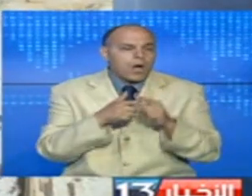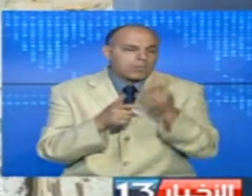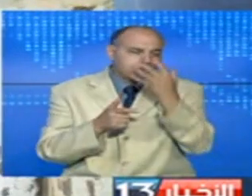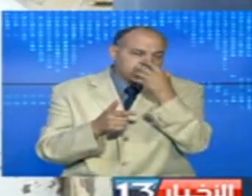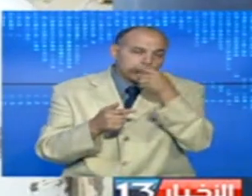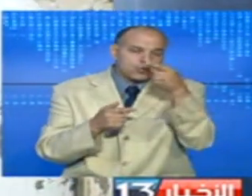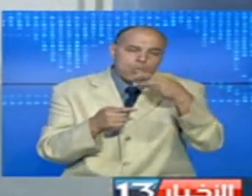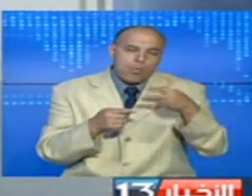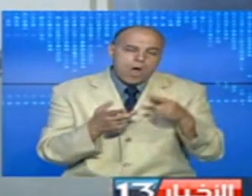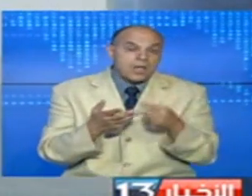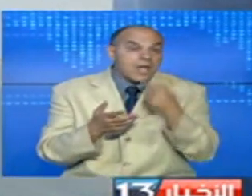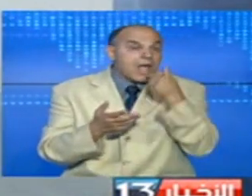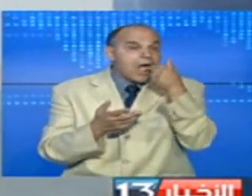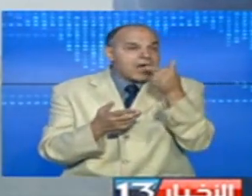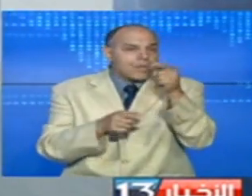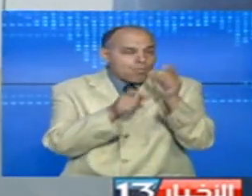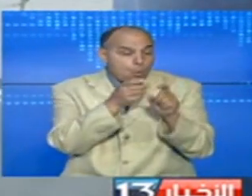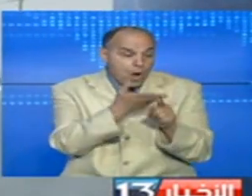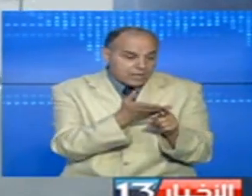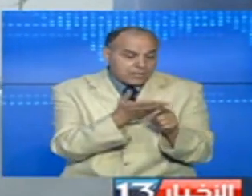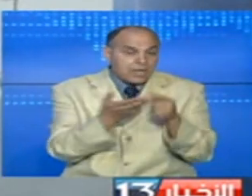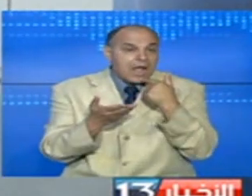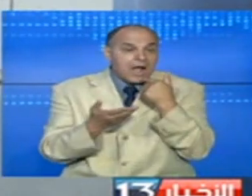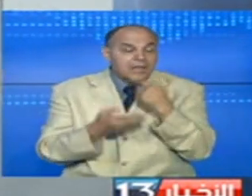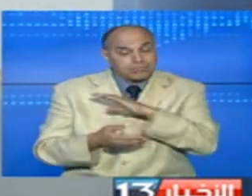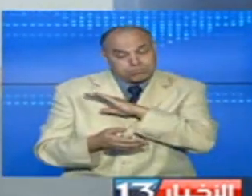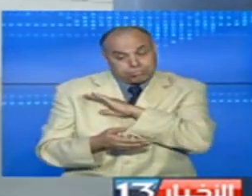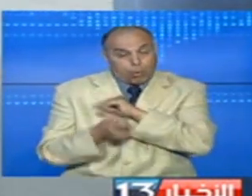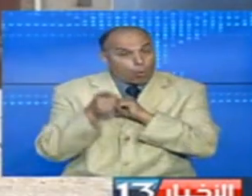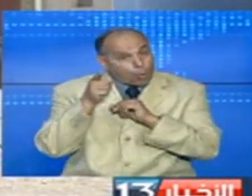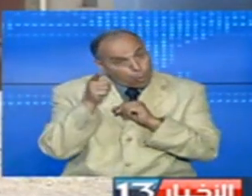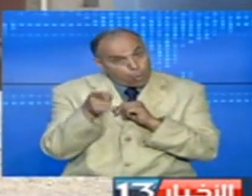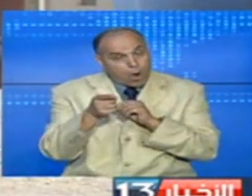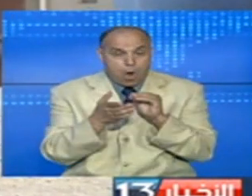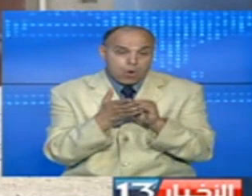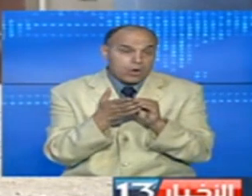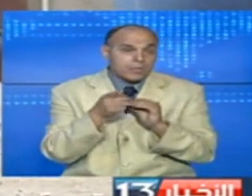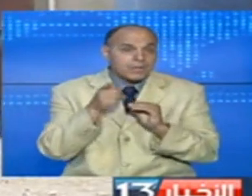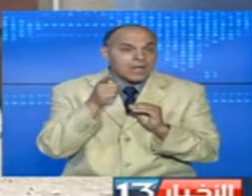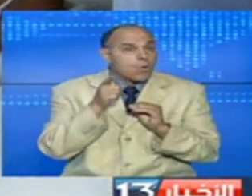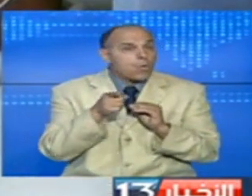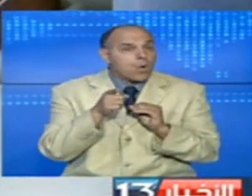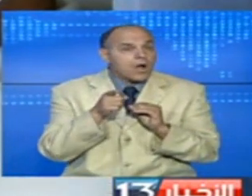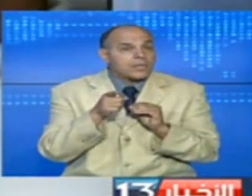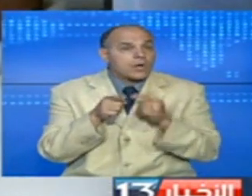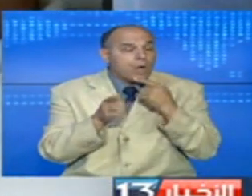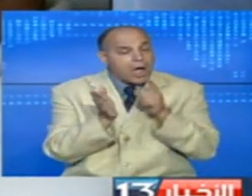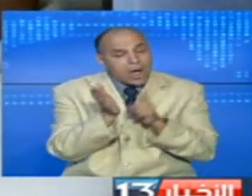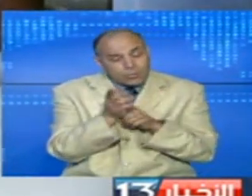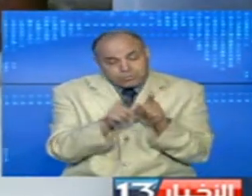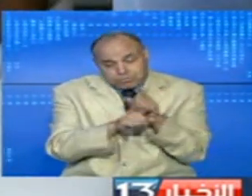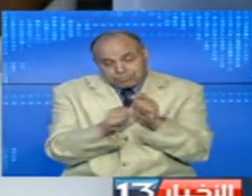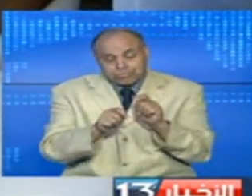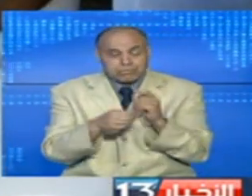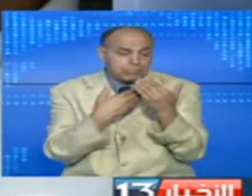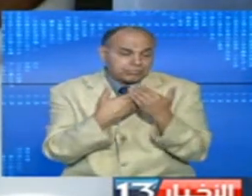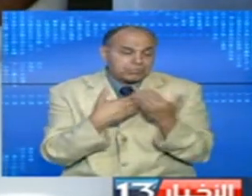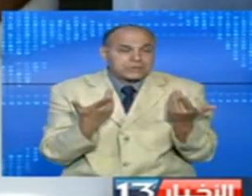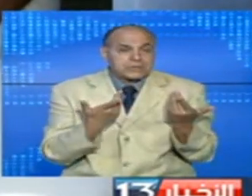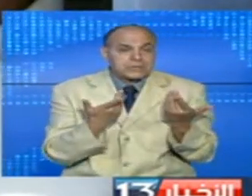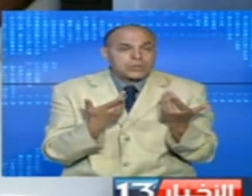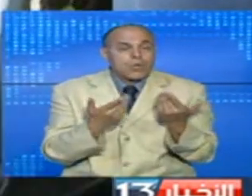الاكسجين على المواطن ان يتحمل مسؤوليته ايضا ويلتزم باجراءات الوقايه